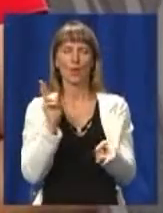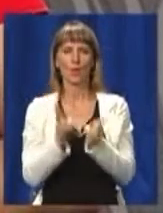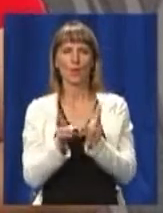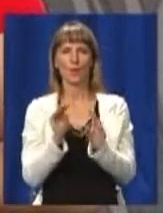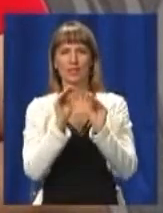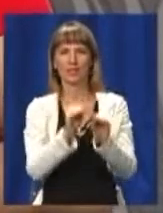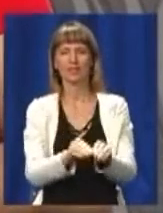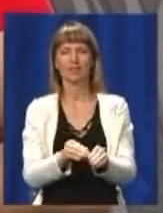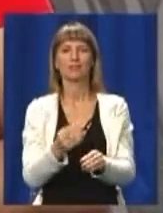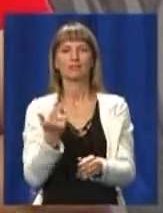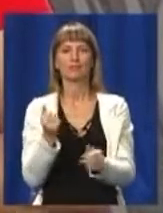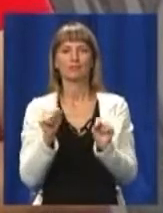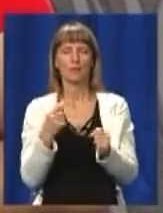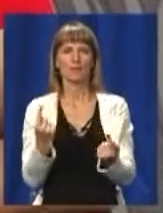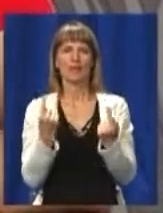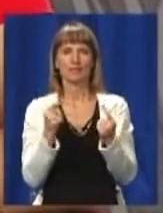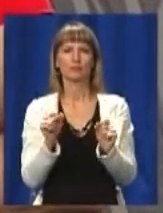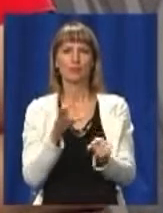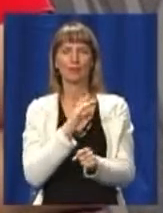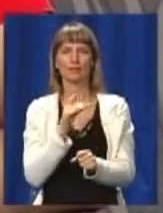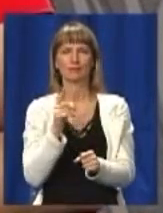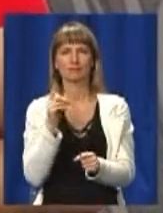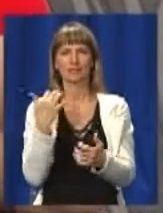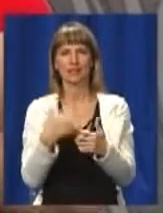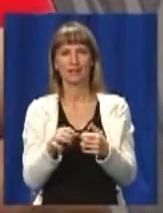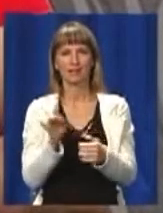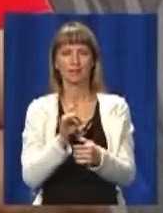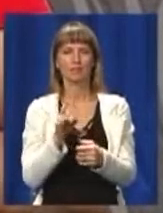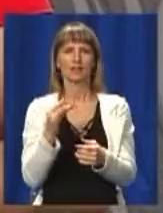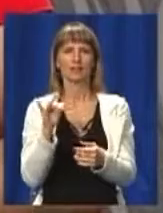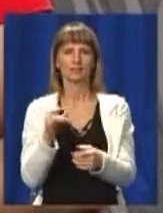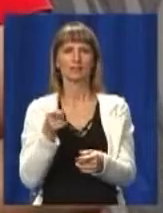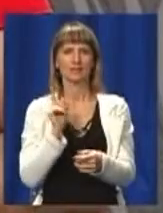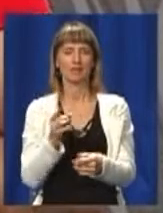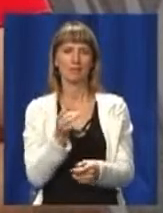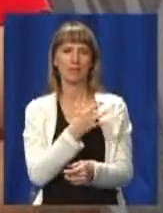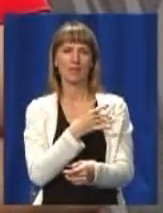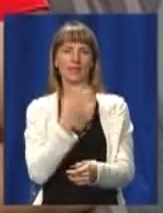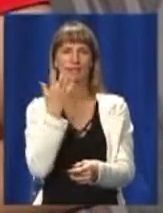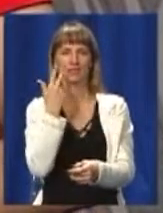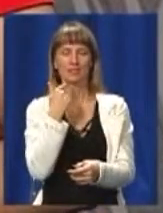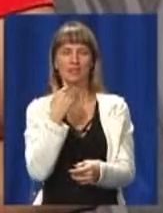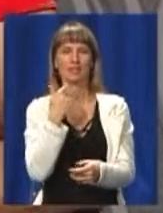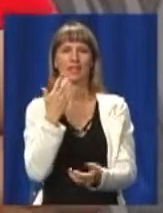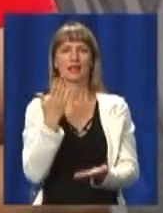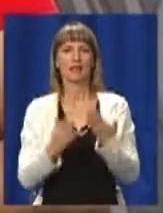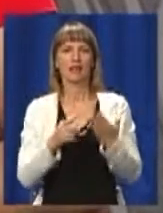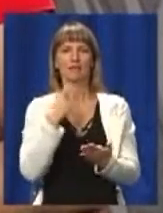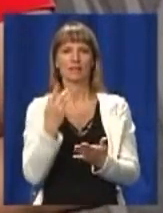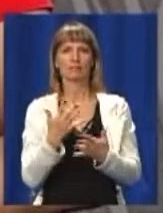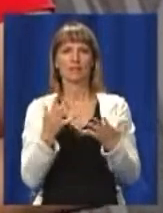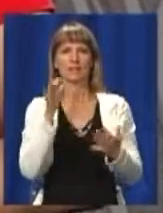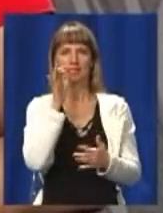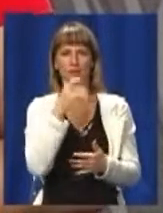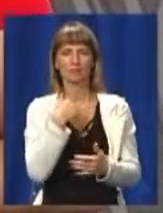стоїть на кухні, дійсно. Може бути величезний, може бути не дуже величезний. Ну і зазвичай, дійсно, білого кольору. До речі, якщо казати більш